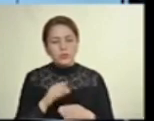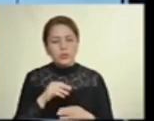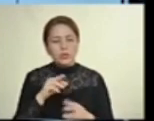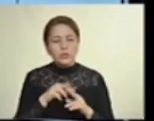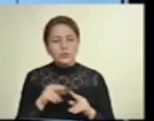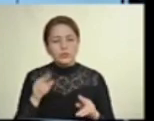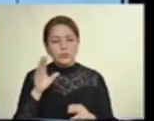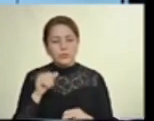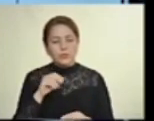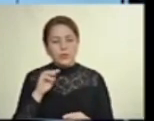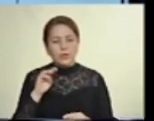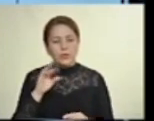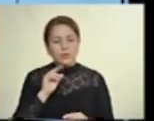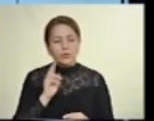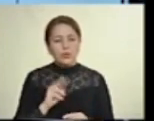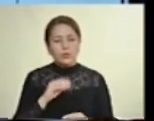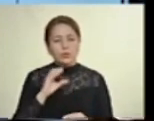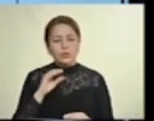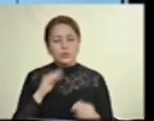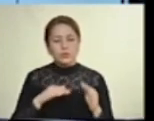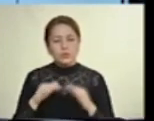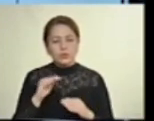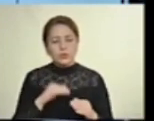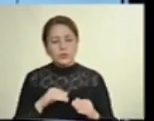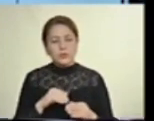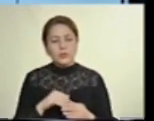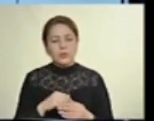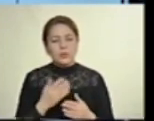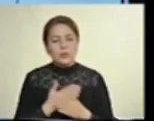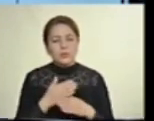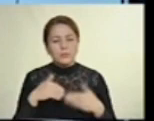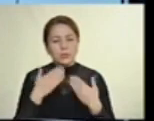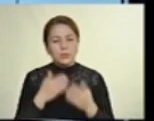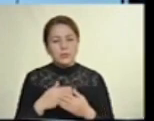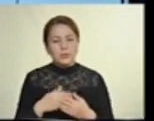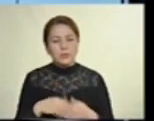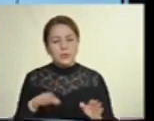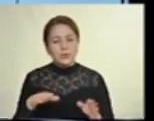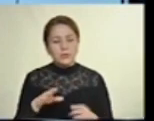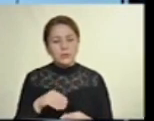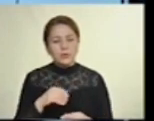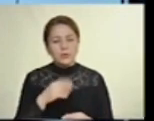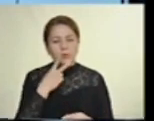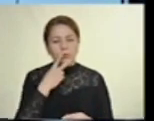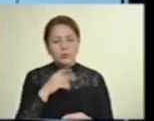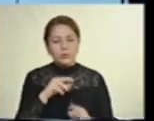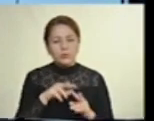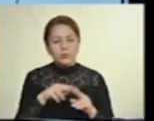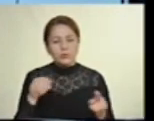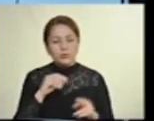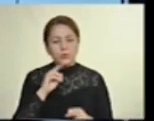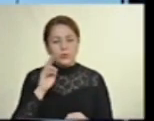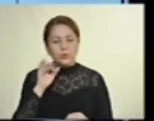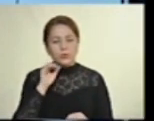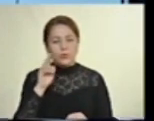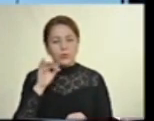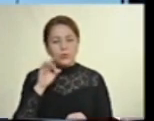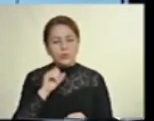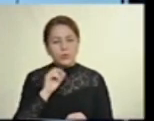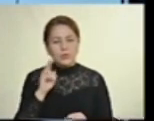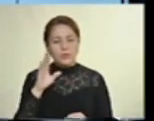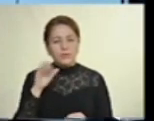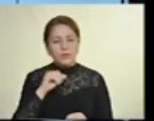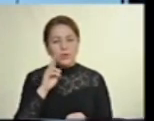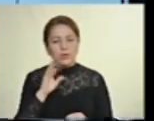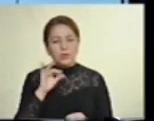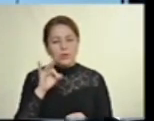va tog' suzgichlar. Mana juft suzgichlarga ko'krak suzgichini va qorin suzgichini